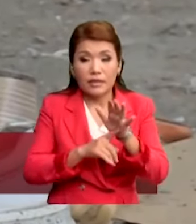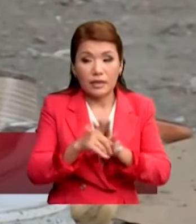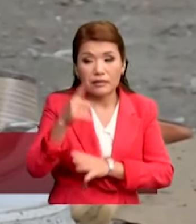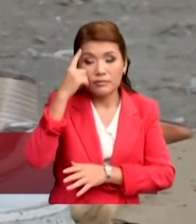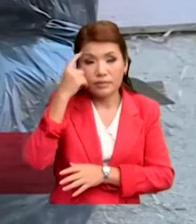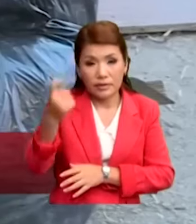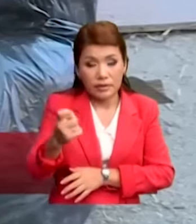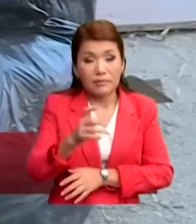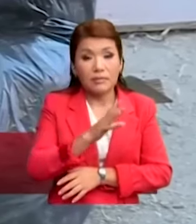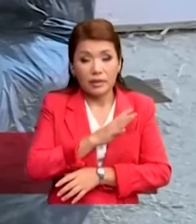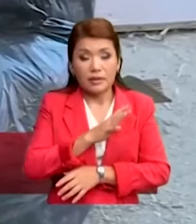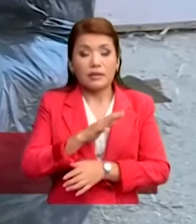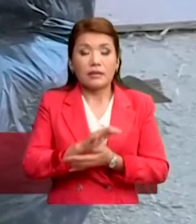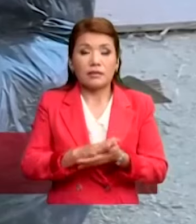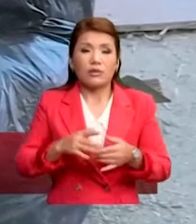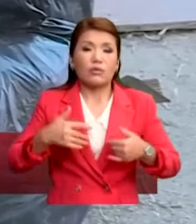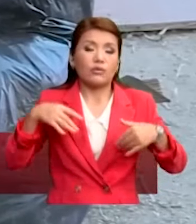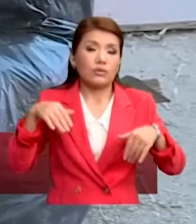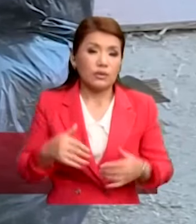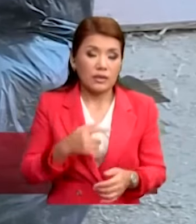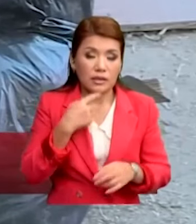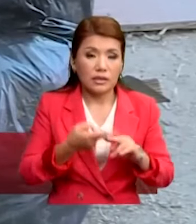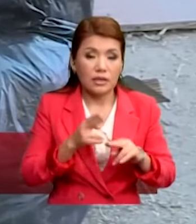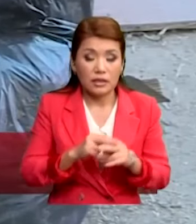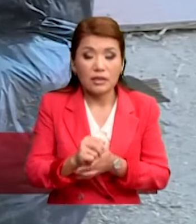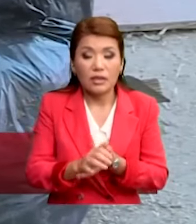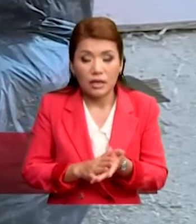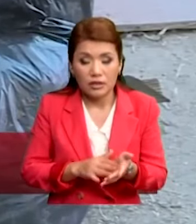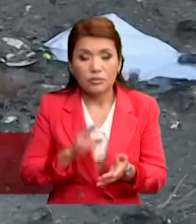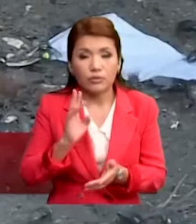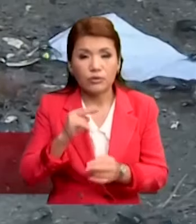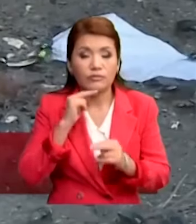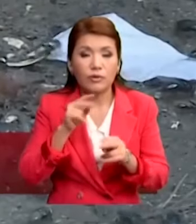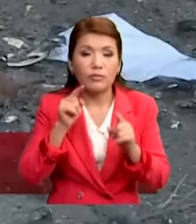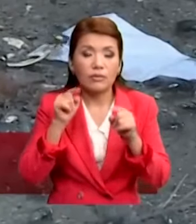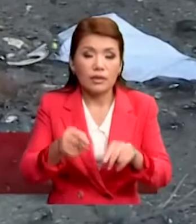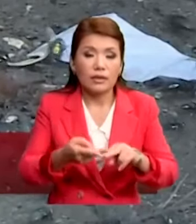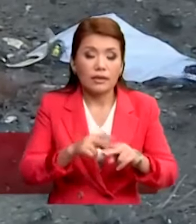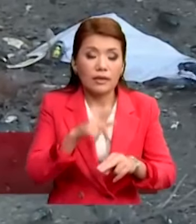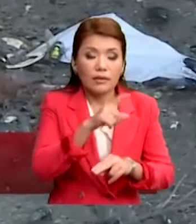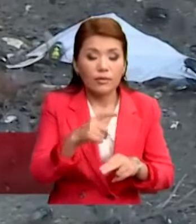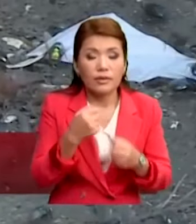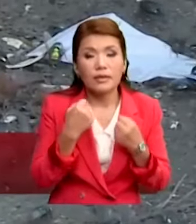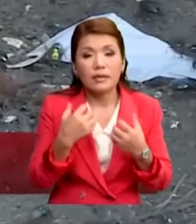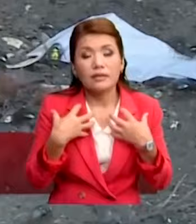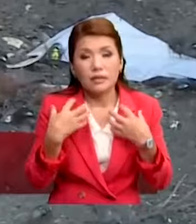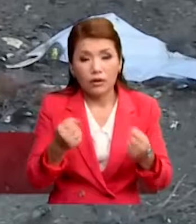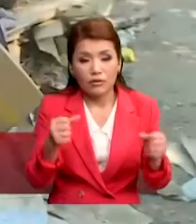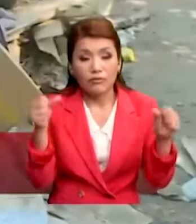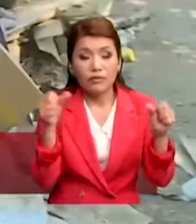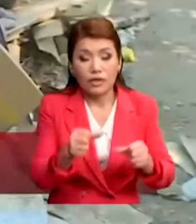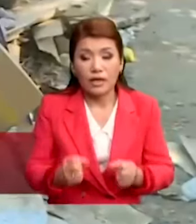ескерту жасағаннан қажыған сыңайлы. Енді сөзден іске көшеміз деп шүйлікті. Тұрғындардың денсаулығына зиян келтіргені үшін